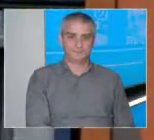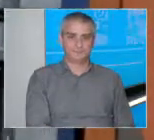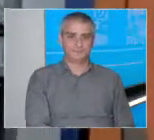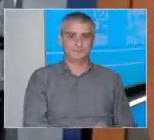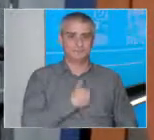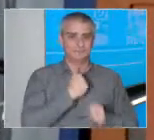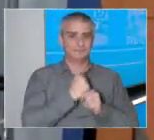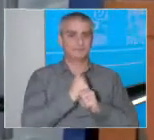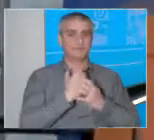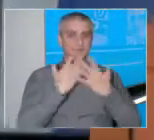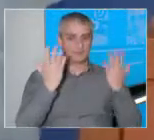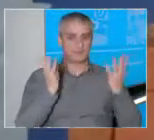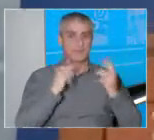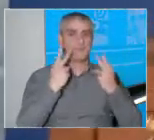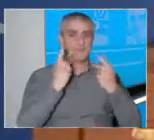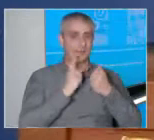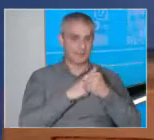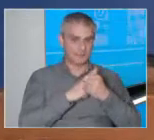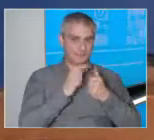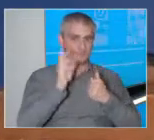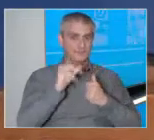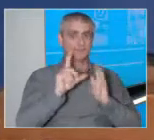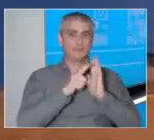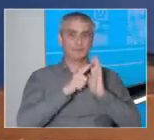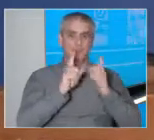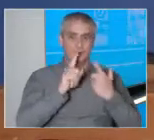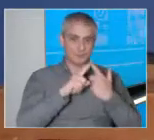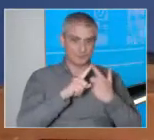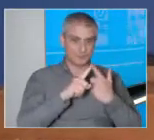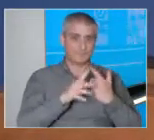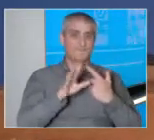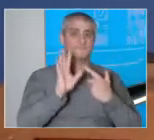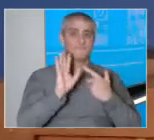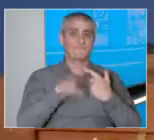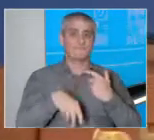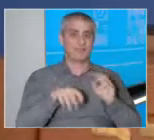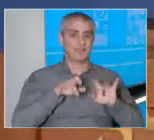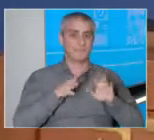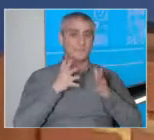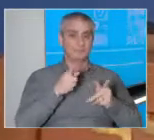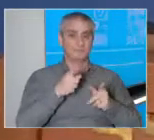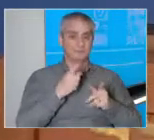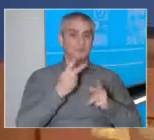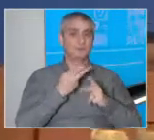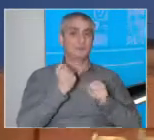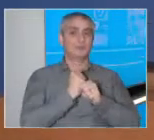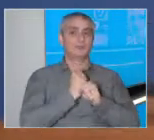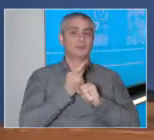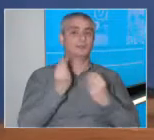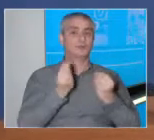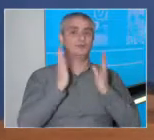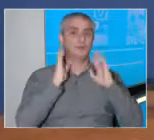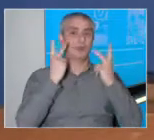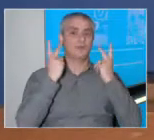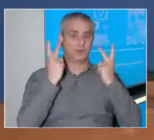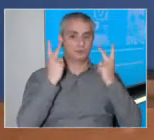תעשה עבודה גדולה, גם בערכים, גם בטכנולוגיה, וגם בסייבר, שהולך ונעשה גורם